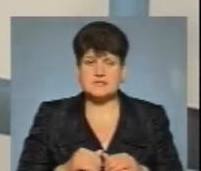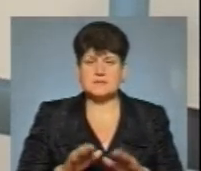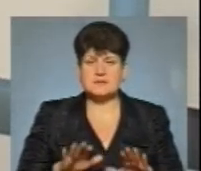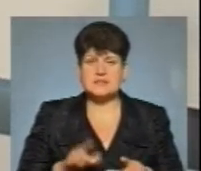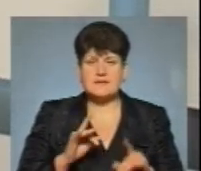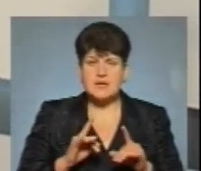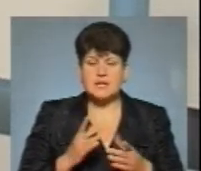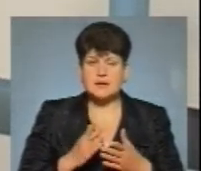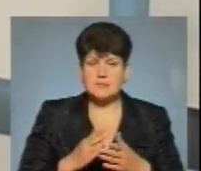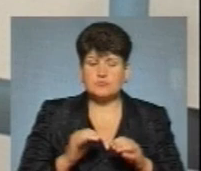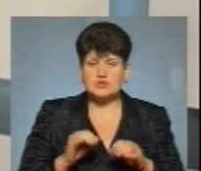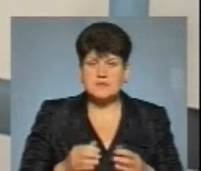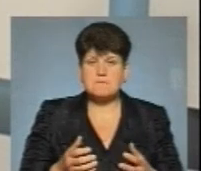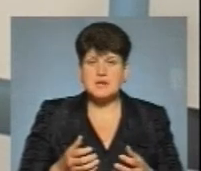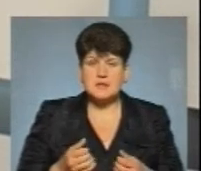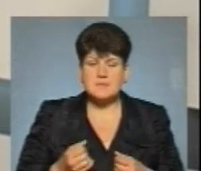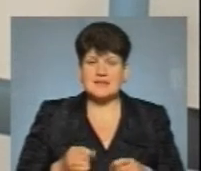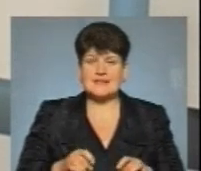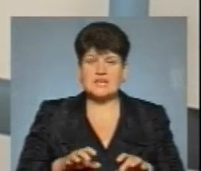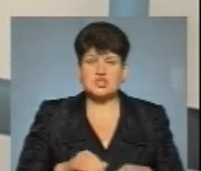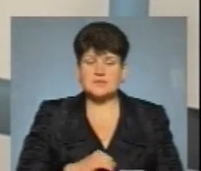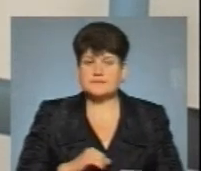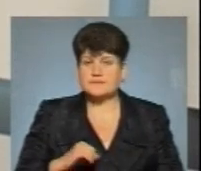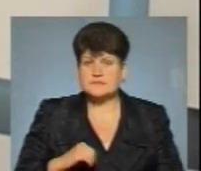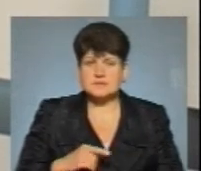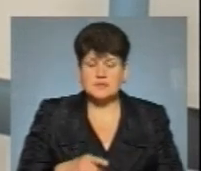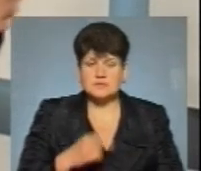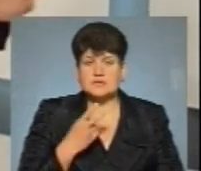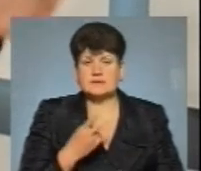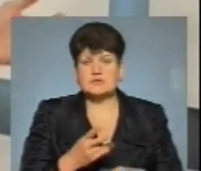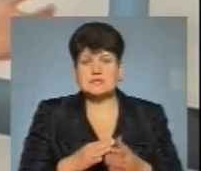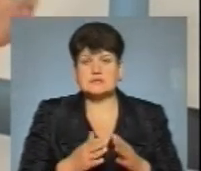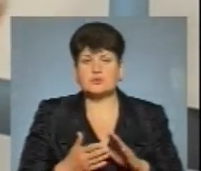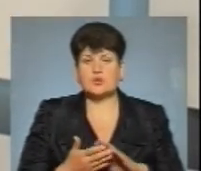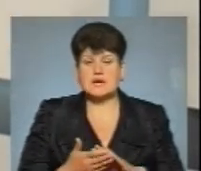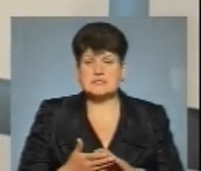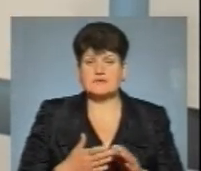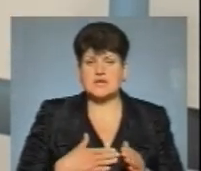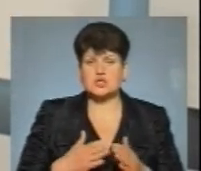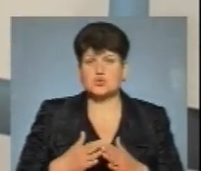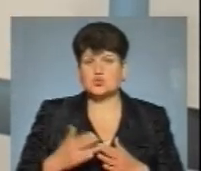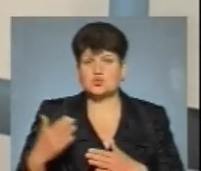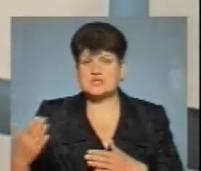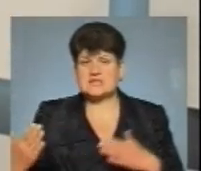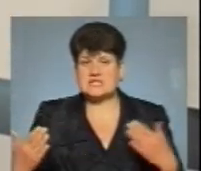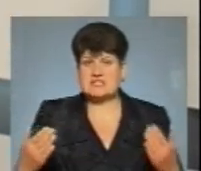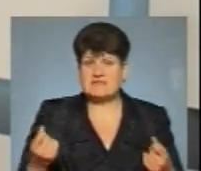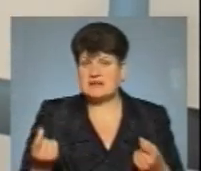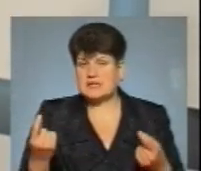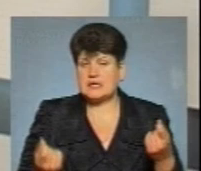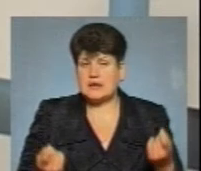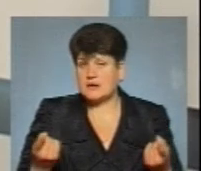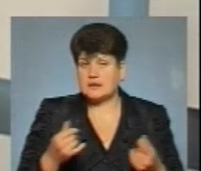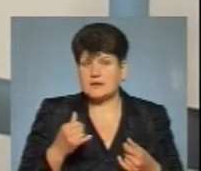вони мають можливість приймати свої десь рішення, тому що, виходячи з ситуації, яка наших сусідів виникає, які не дають